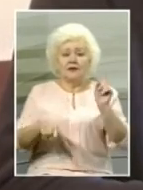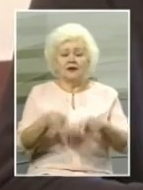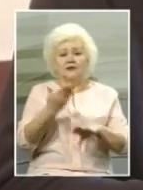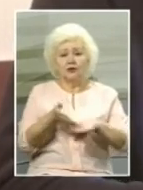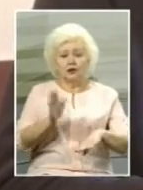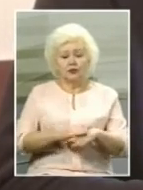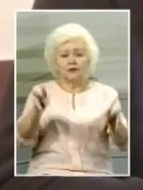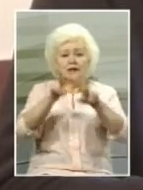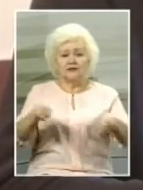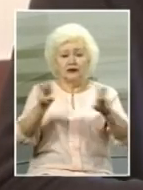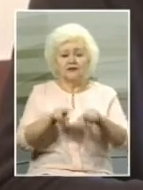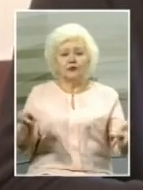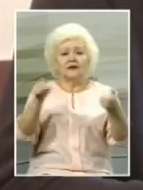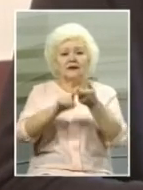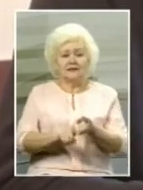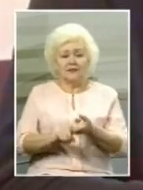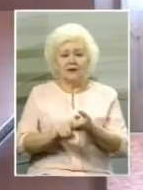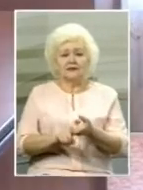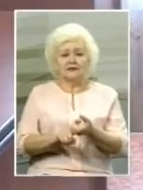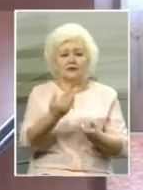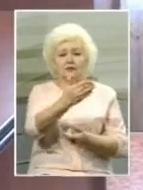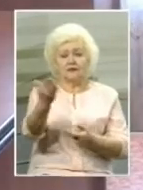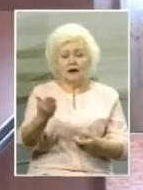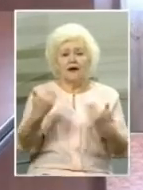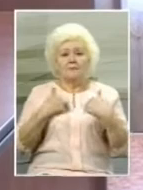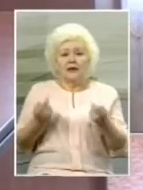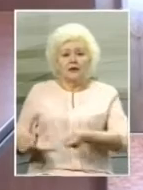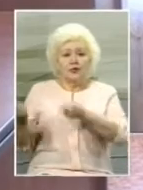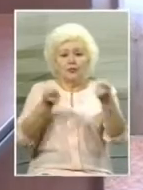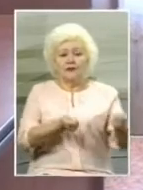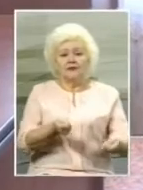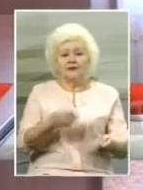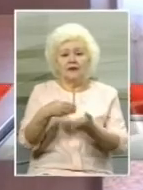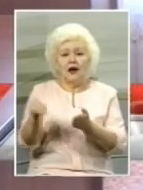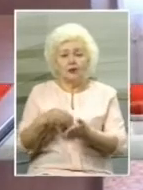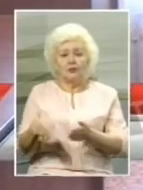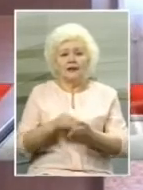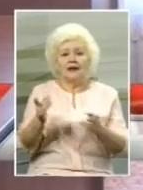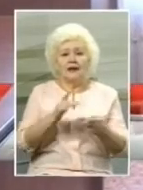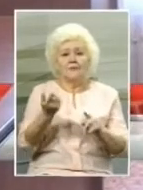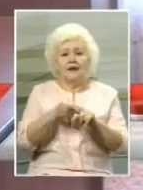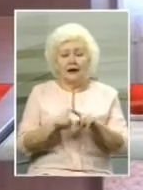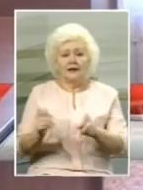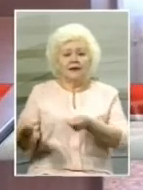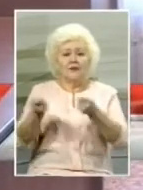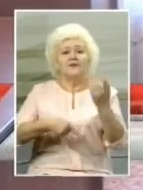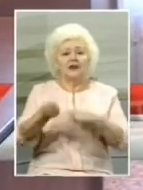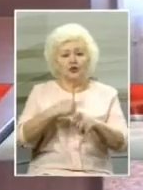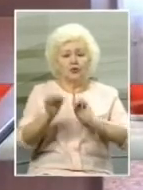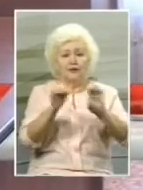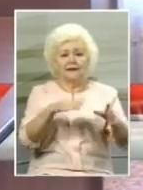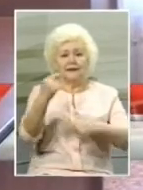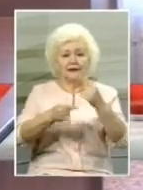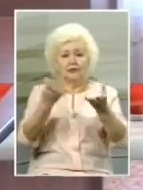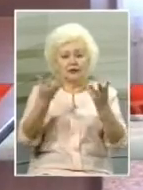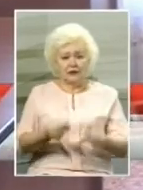трудности диагностики, связанные с весом. Мы ее завезли в новое, я купила ее специально, это нам вернули на следующий